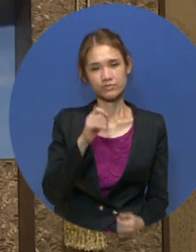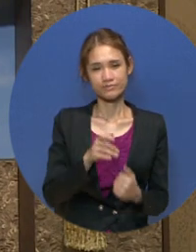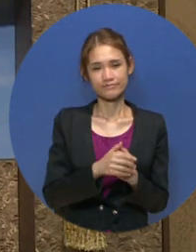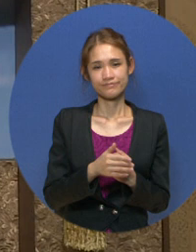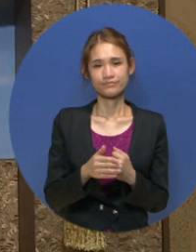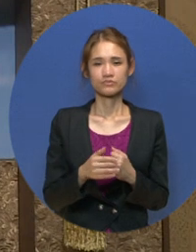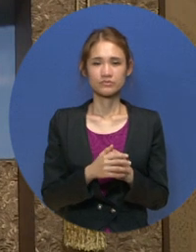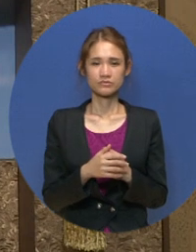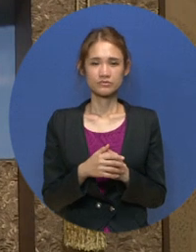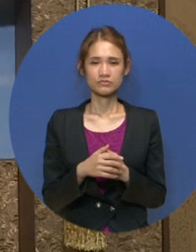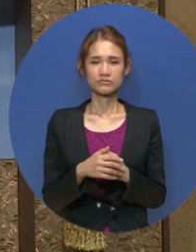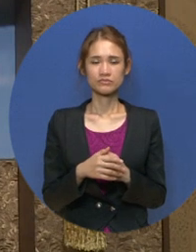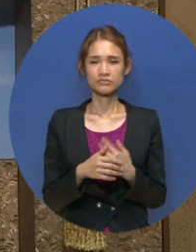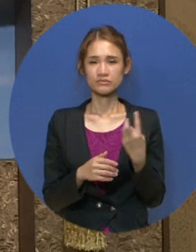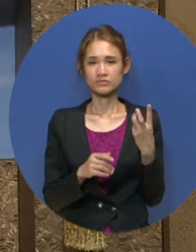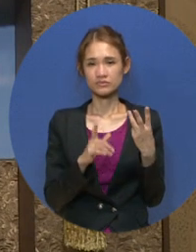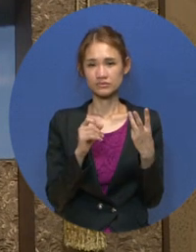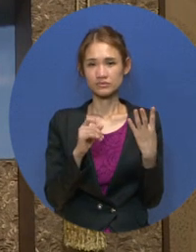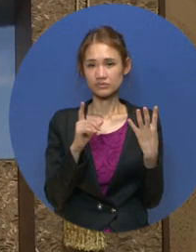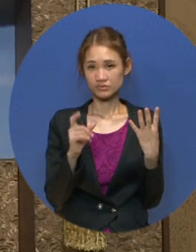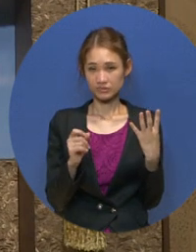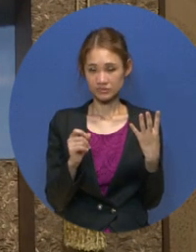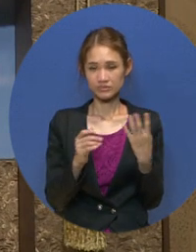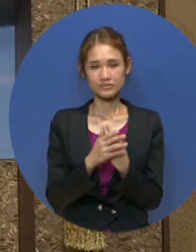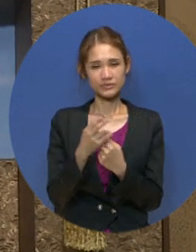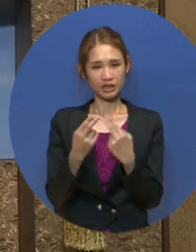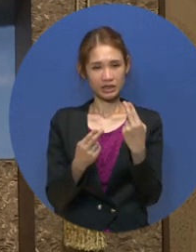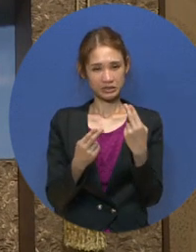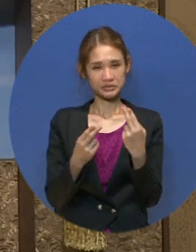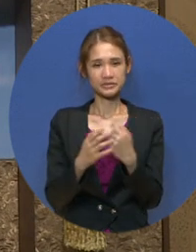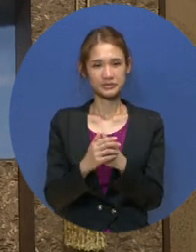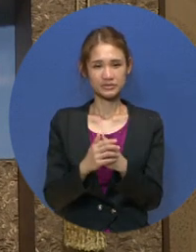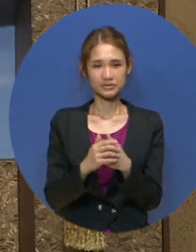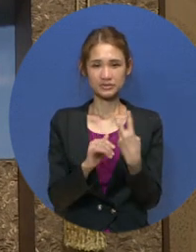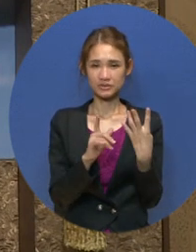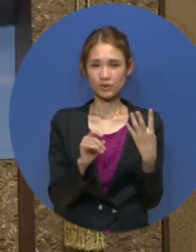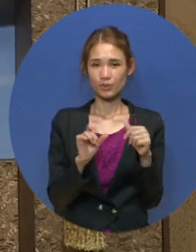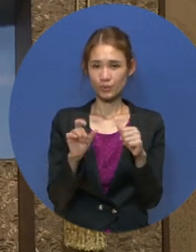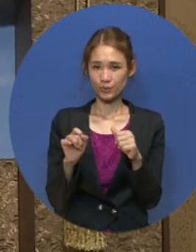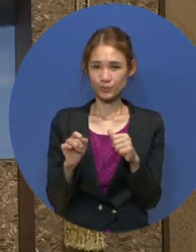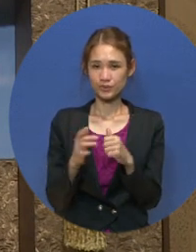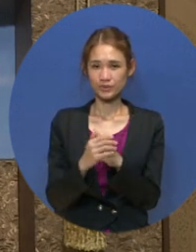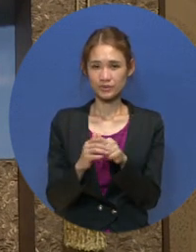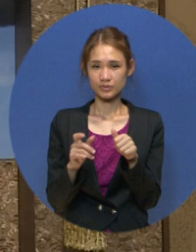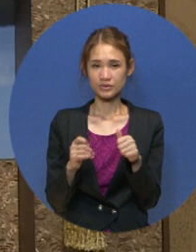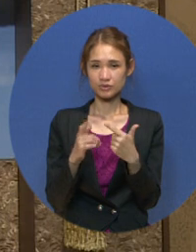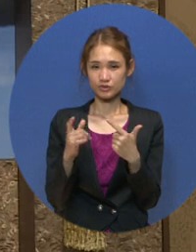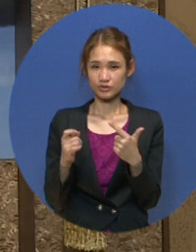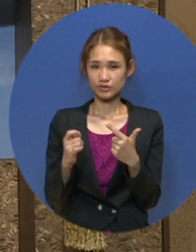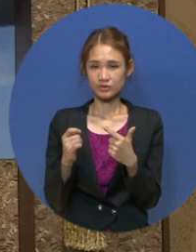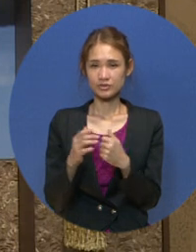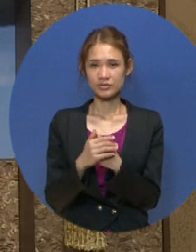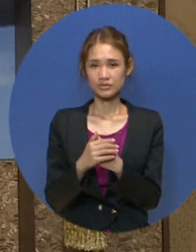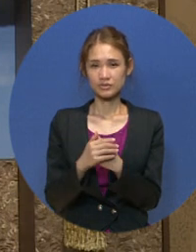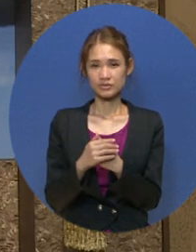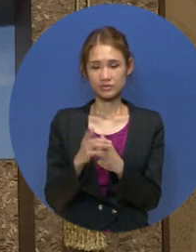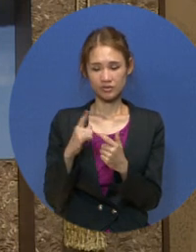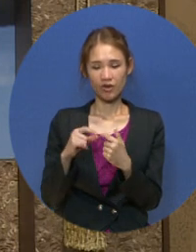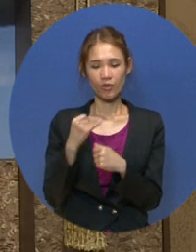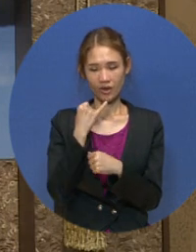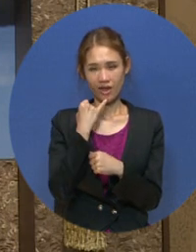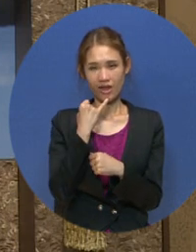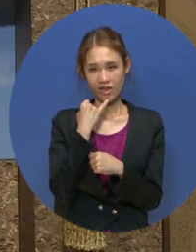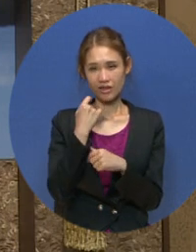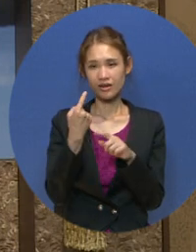어려웠는데, 3월보다는 4월이 낫고요. 다행입니다. 4월보다는 5월이, 5월보다는 6월이 더